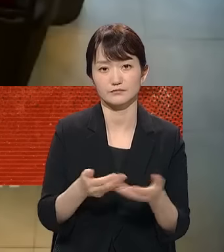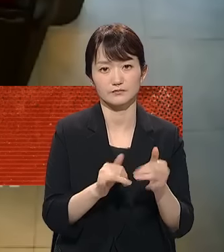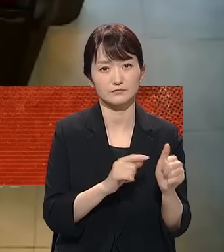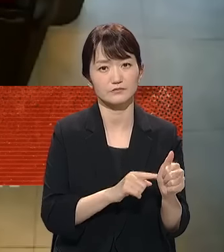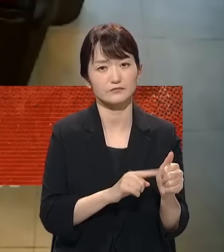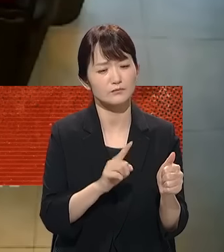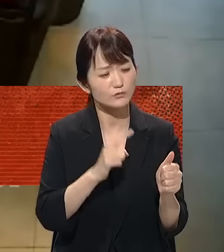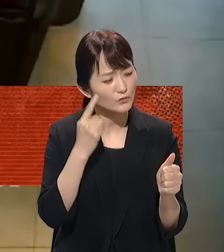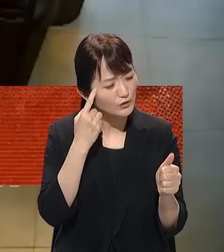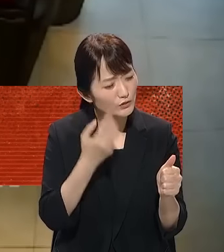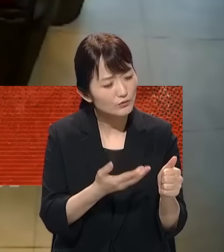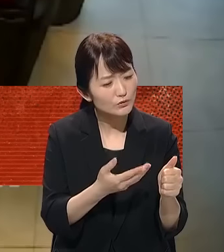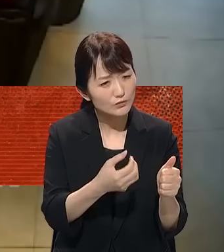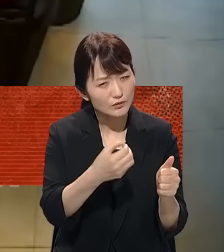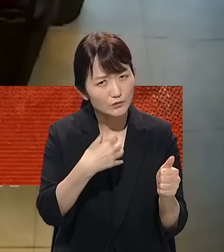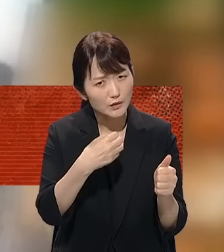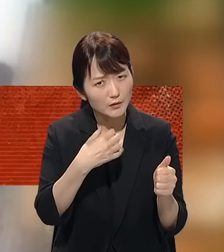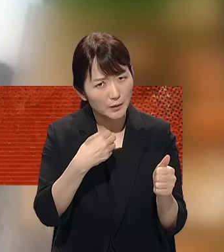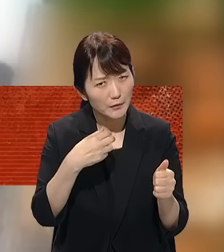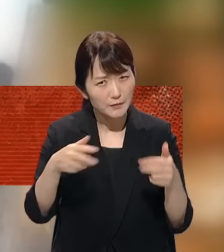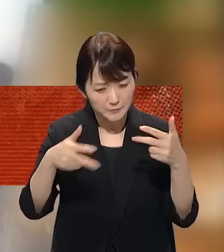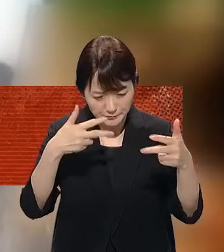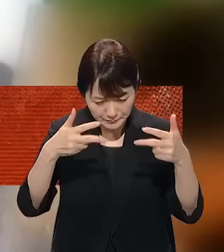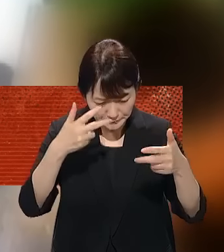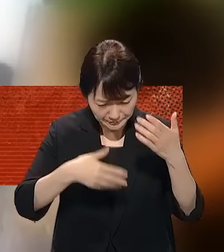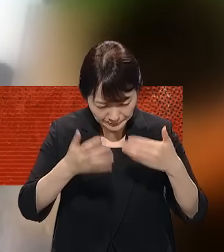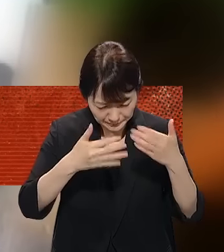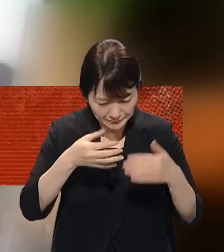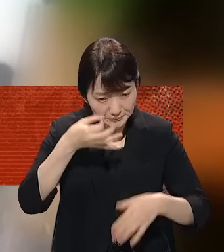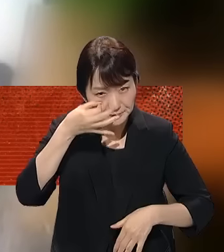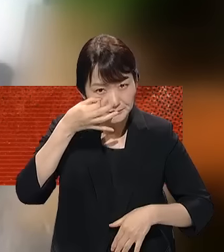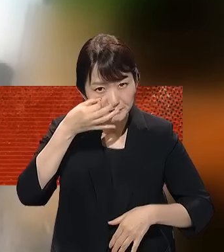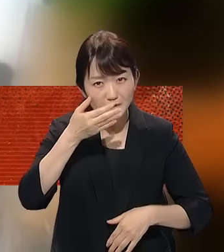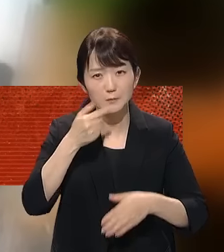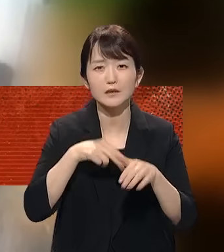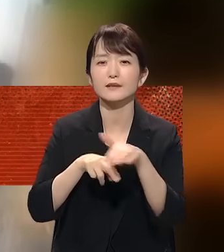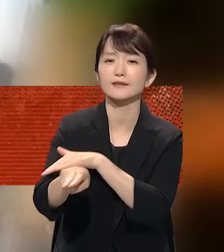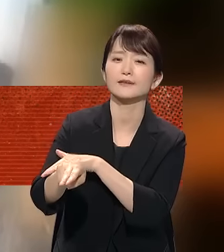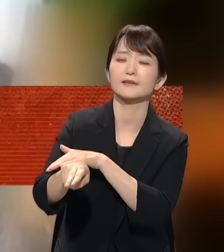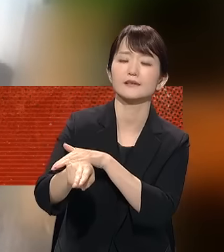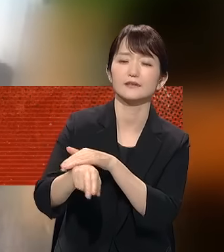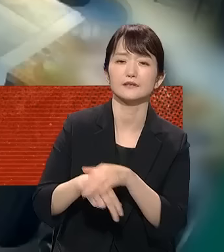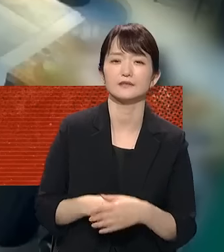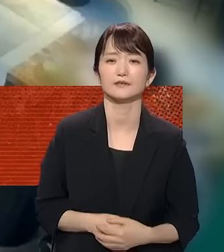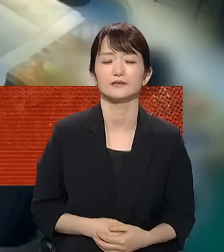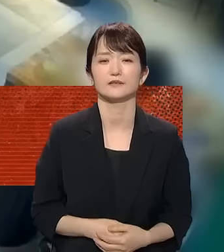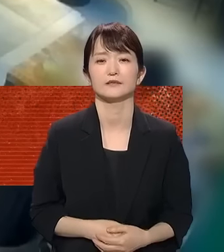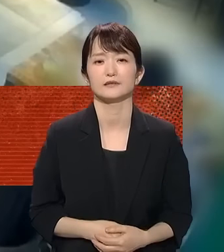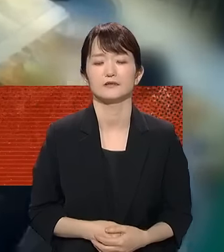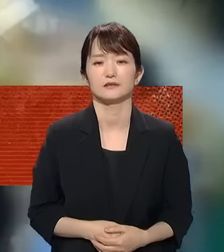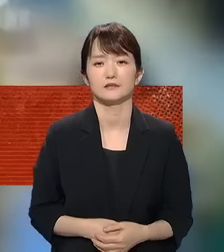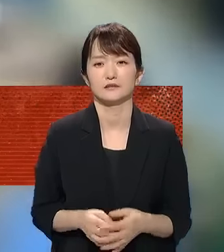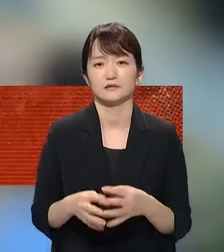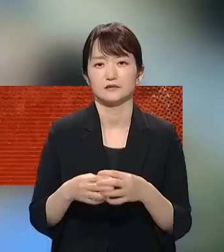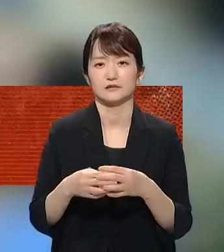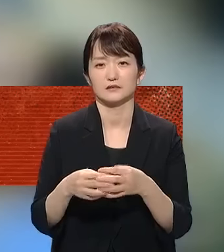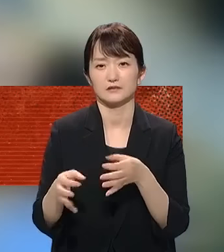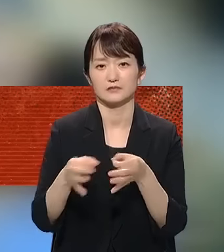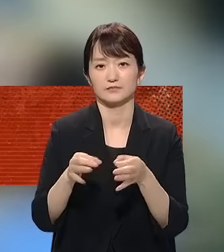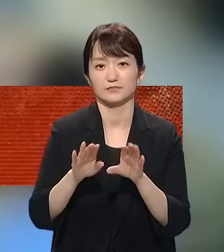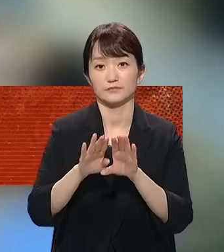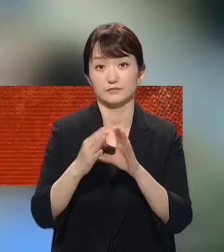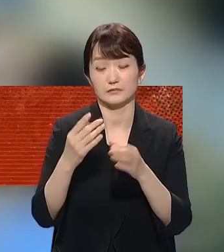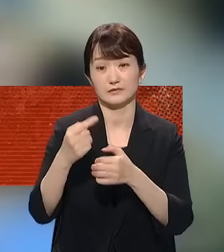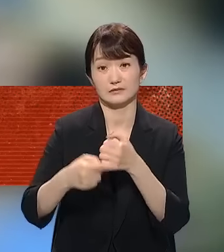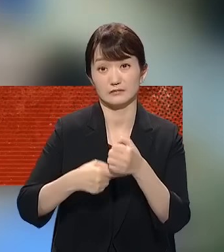자초지종을 듣고 CCTV 영상을 돌려봤다 합니다 그랬더니 먹튀 행각이 고스란히 찍혀져 있었던 건데요 삼겹살집을